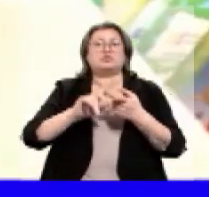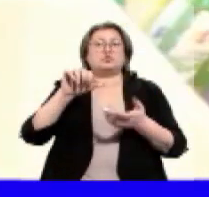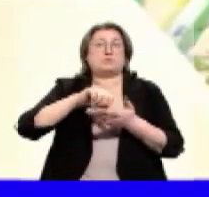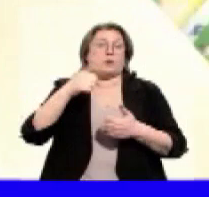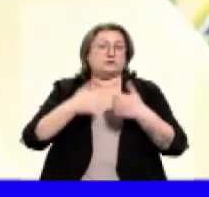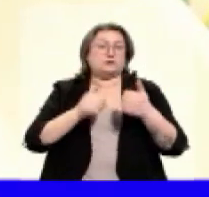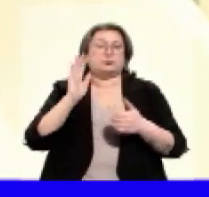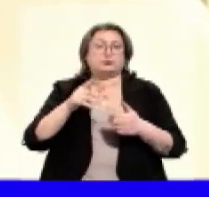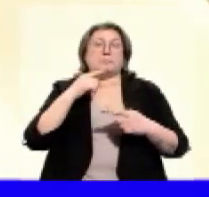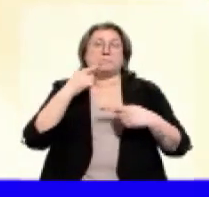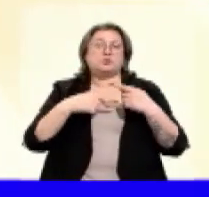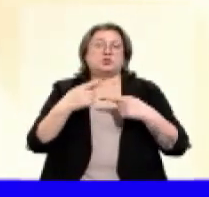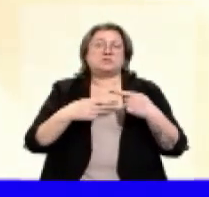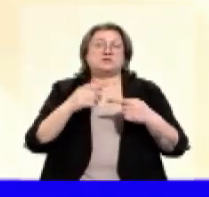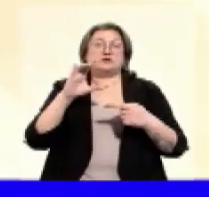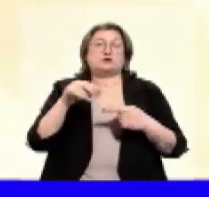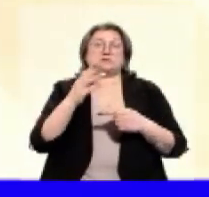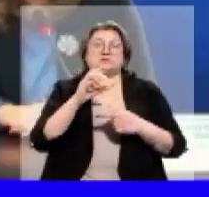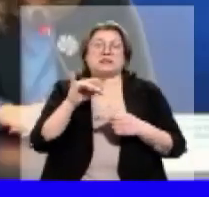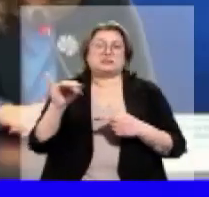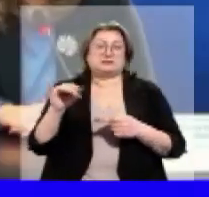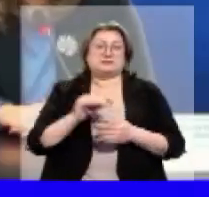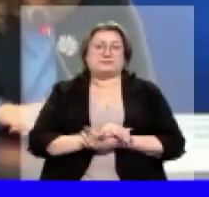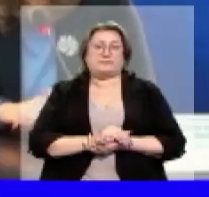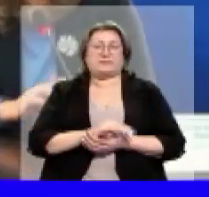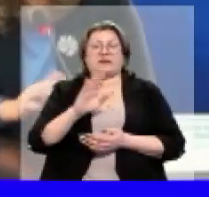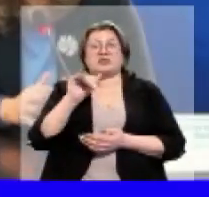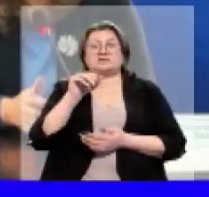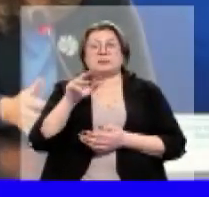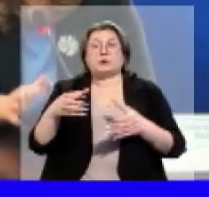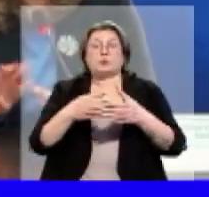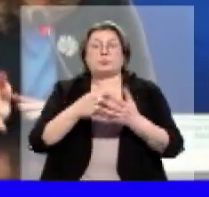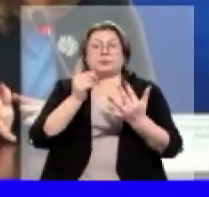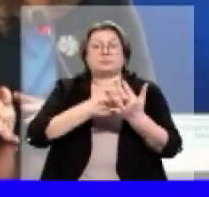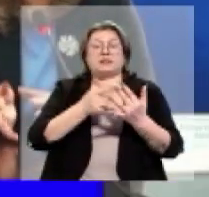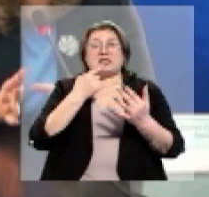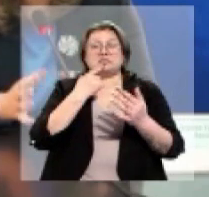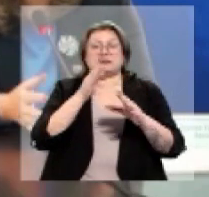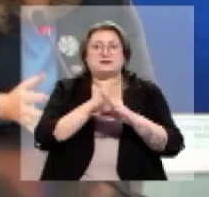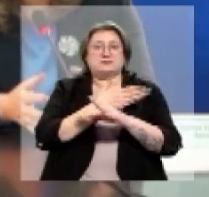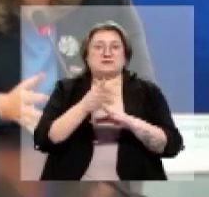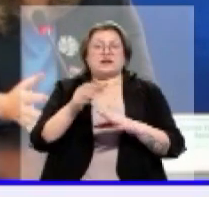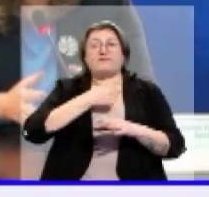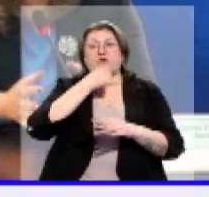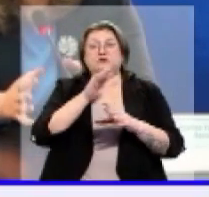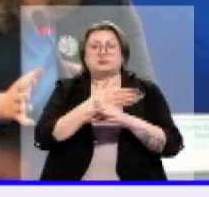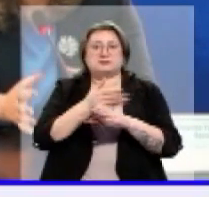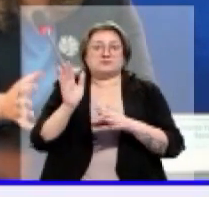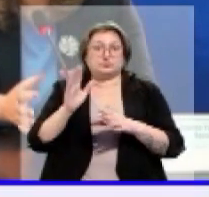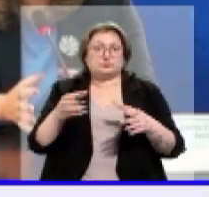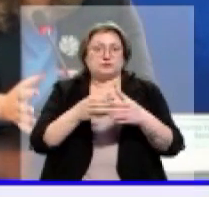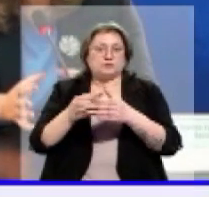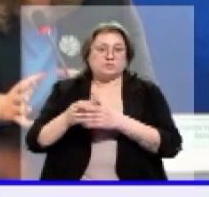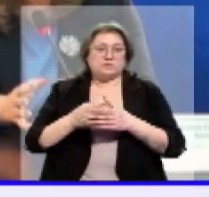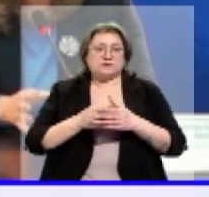конкурса они будут посредством социальных сетей. В WhatsApp-группе будут разделены по языкам и по возрастным категориям наши, те,